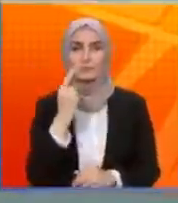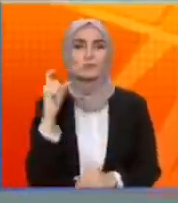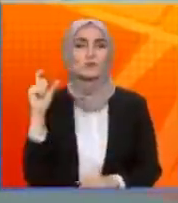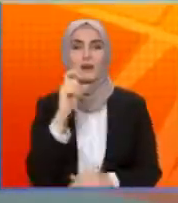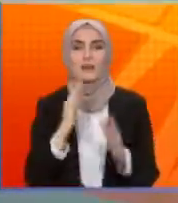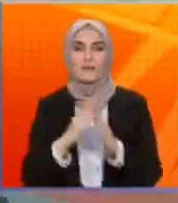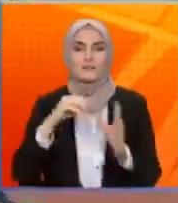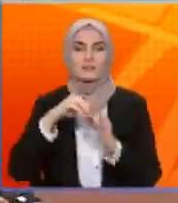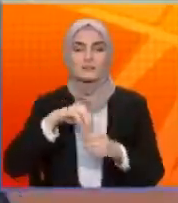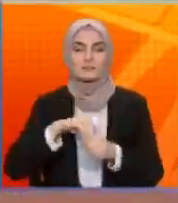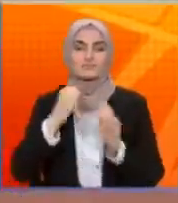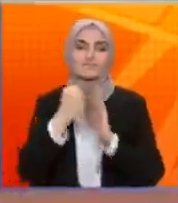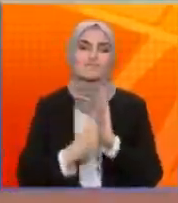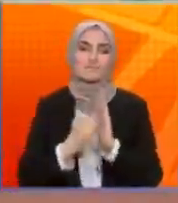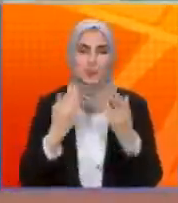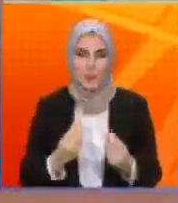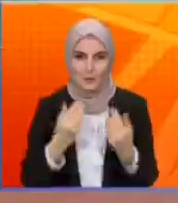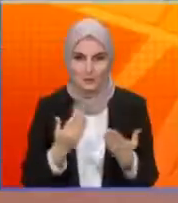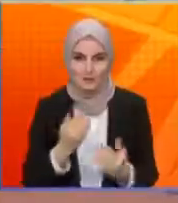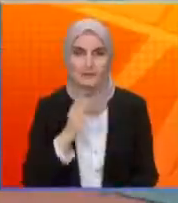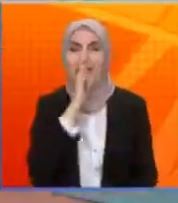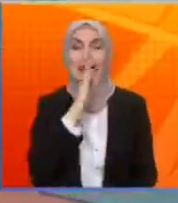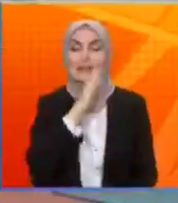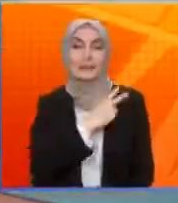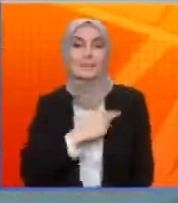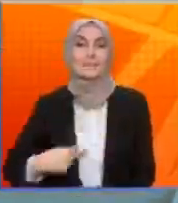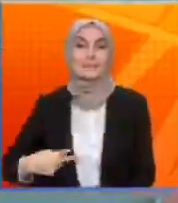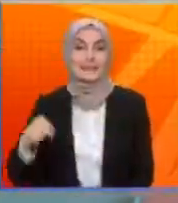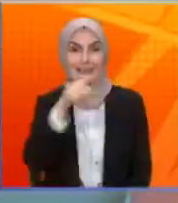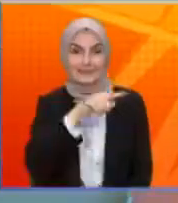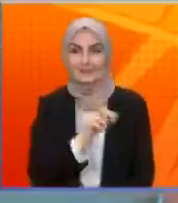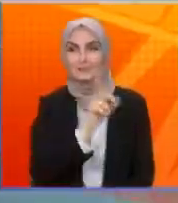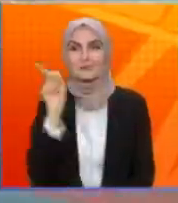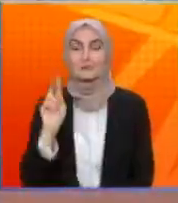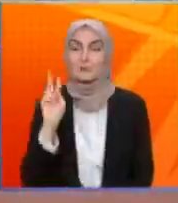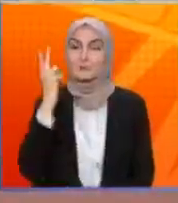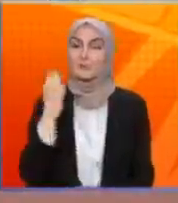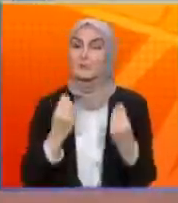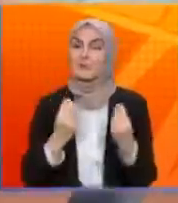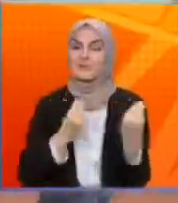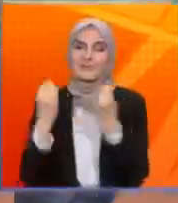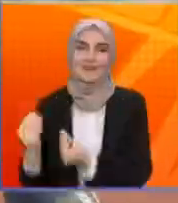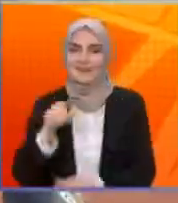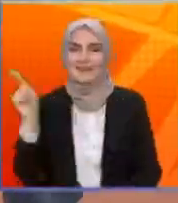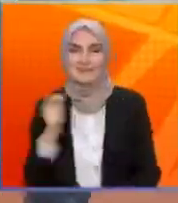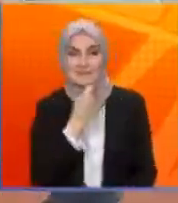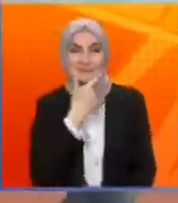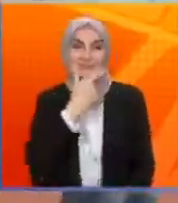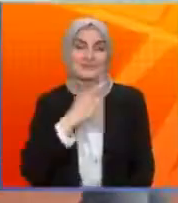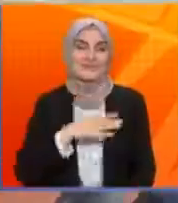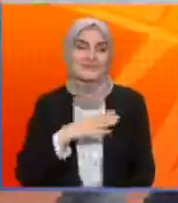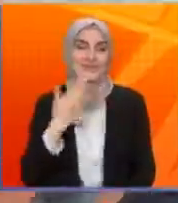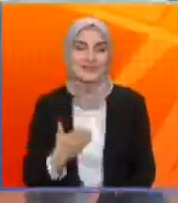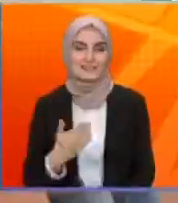dışarı adım atamıyorlardı. Ama Kağıthane Belediyesi onlara öyle güzel bir sürpriz hazırladı ki bakın yüzleri nasıl da gülüyor. Şu an hangi